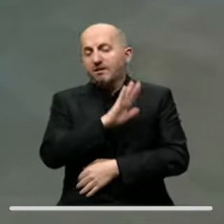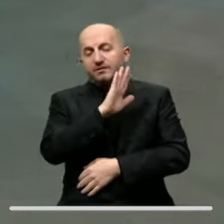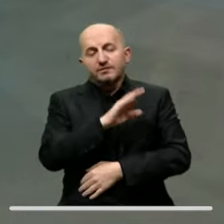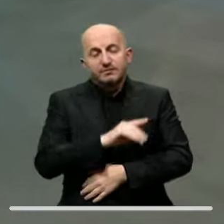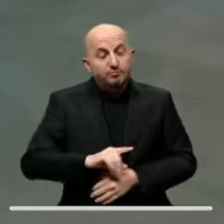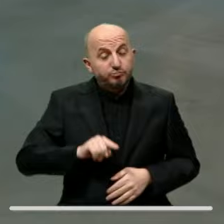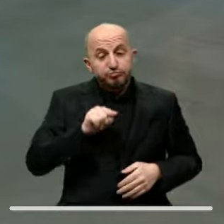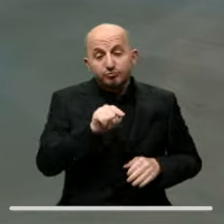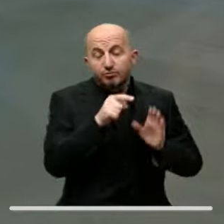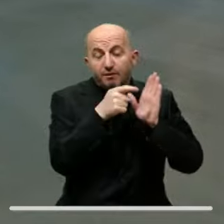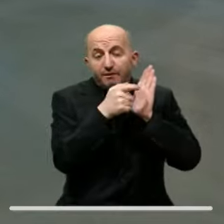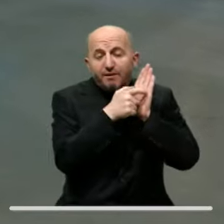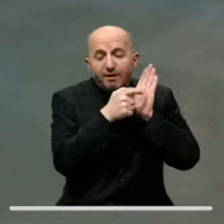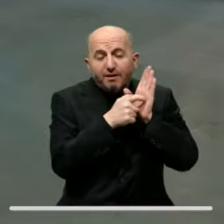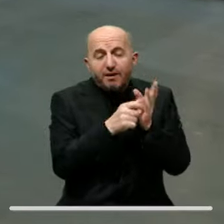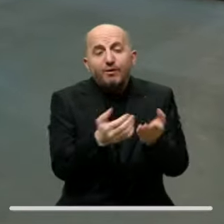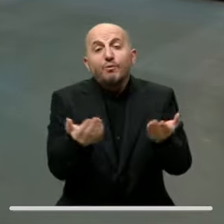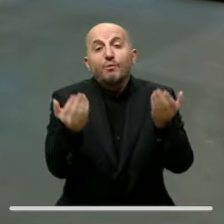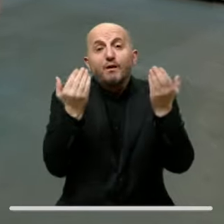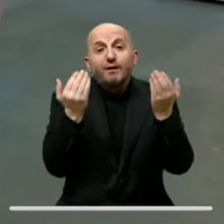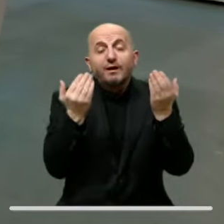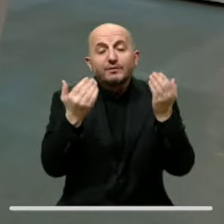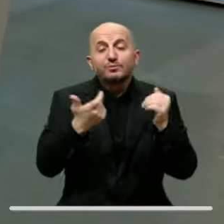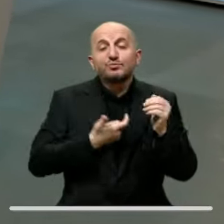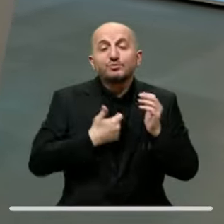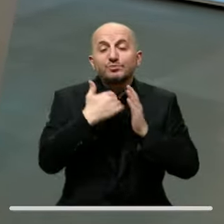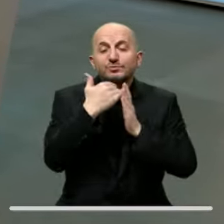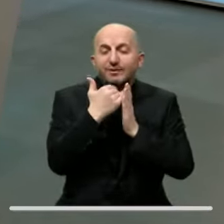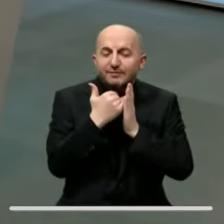bize duanın nezaketlerinden,